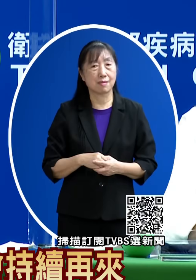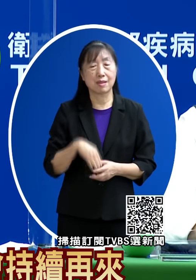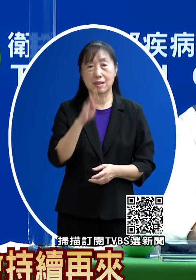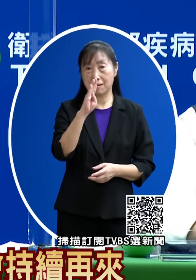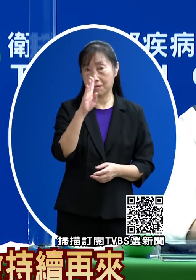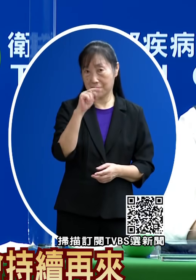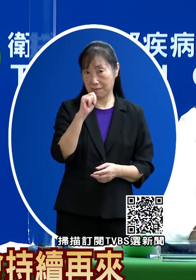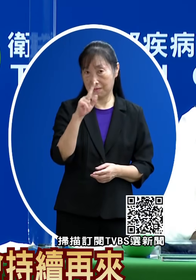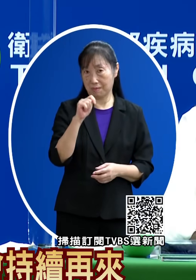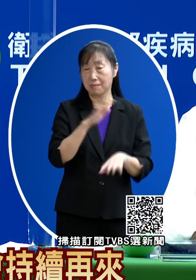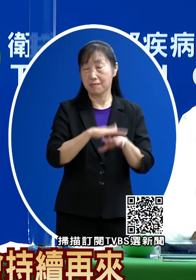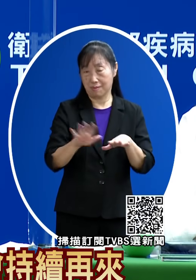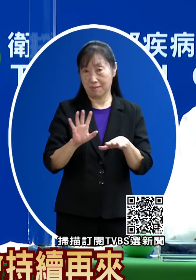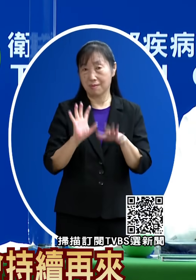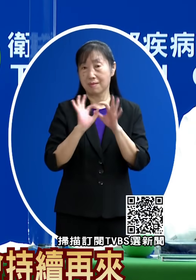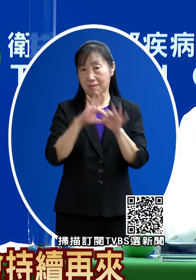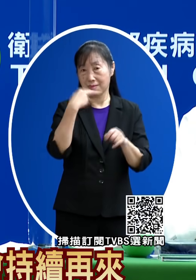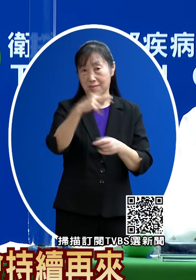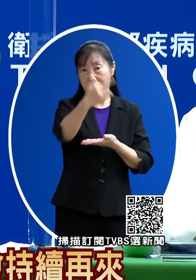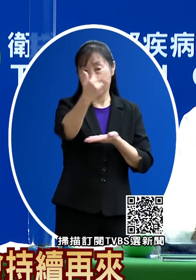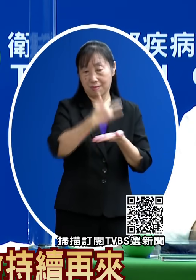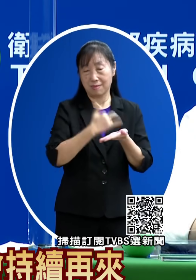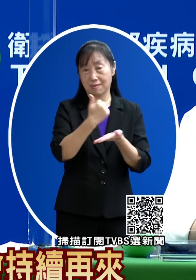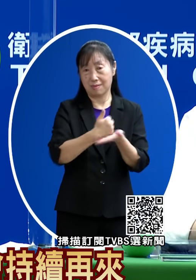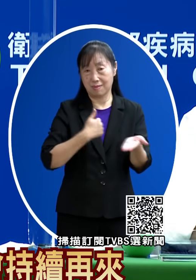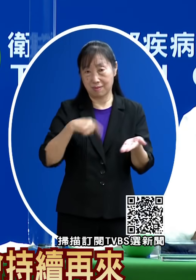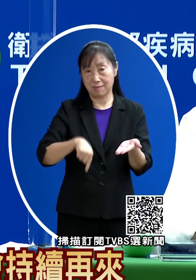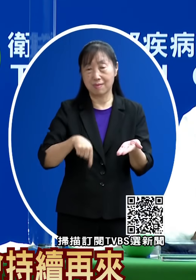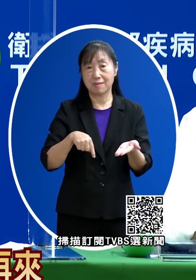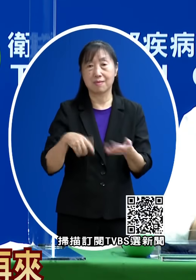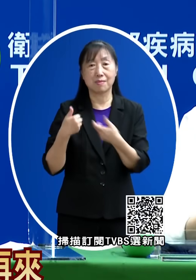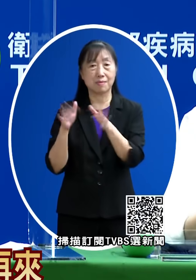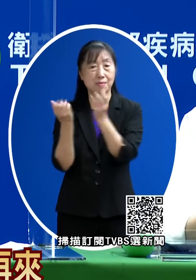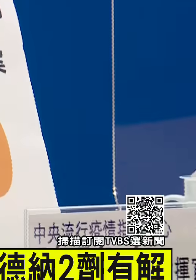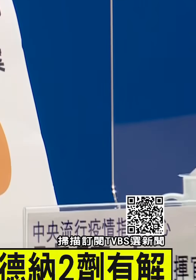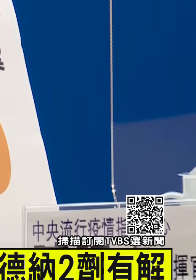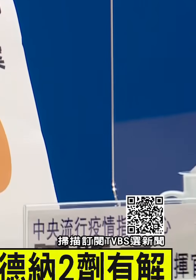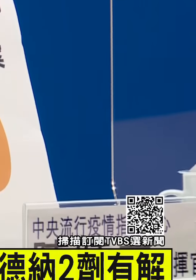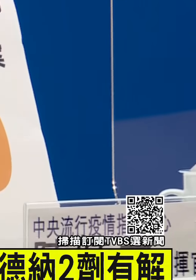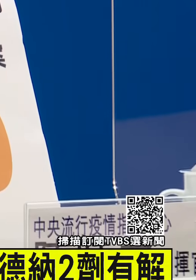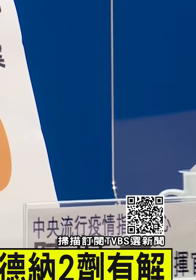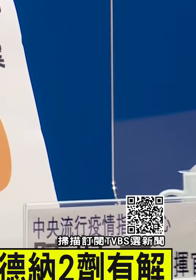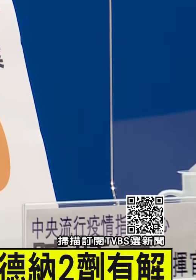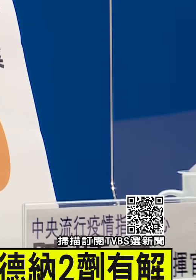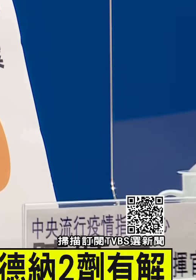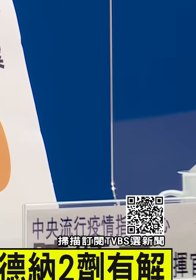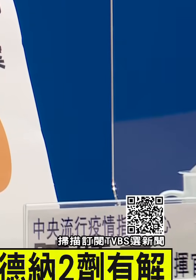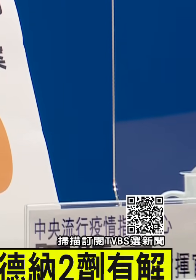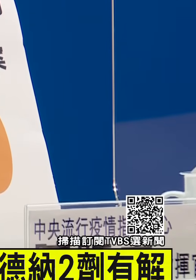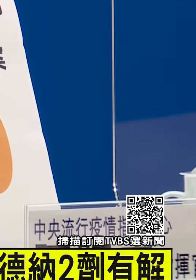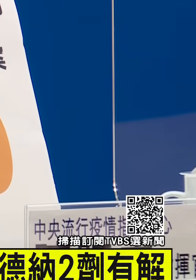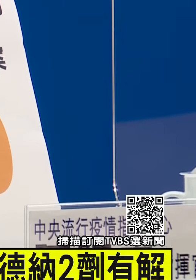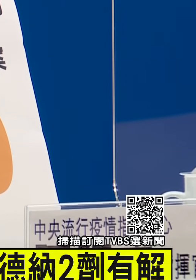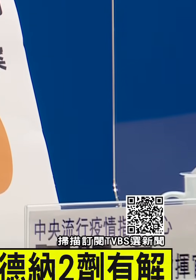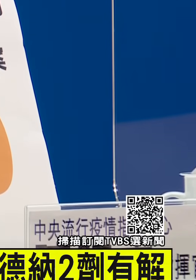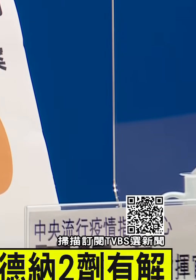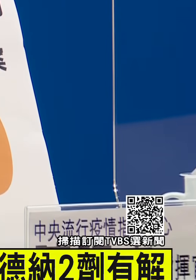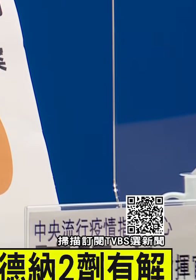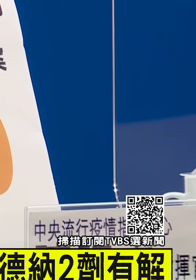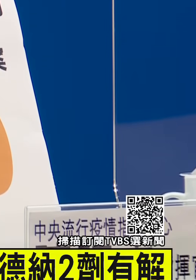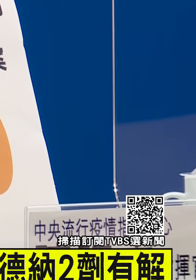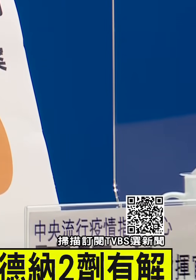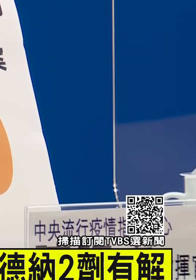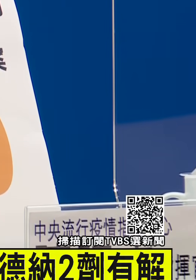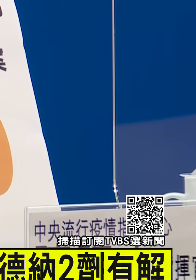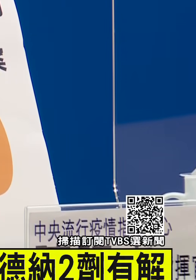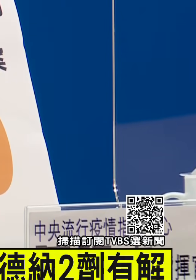BNT 还是会持续再来，那摩天娜也会再来。 另外今天有计程车工会到交通部抗议，认为